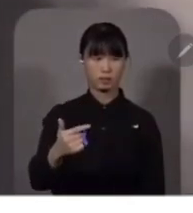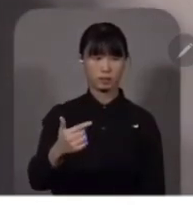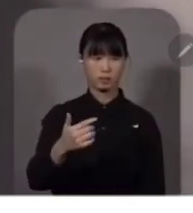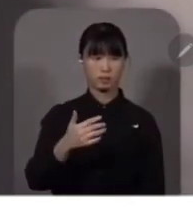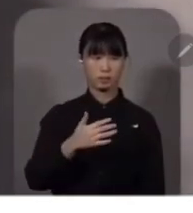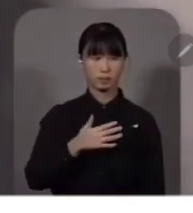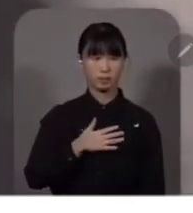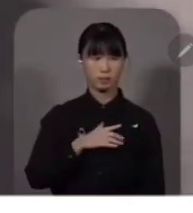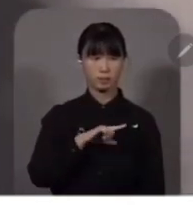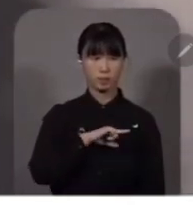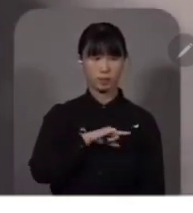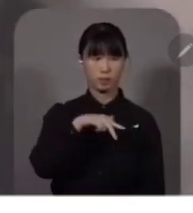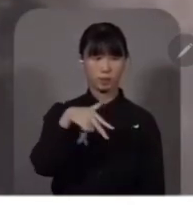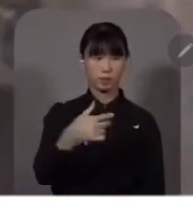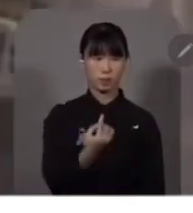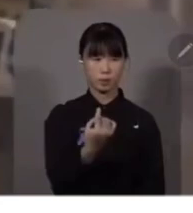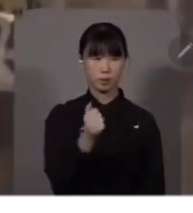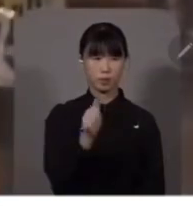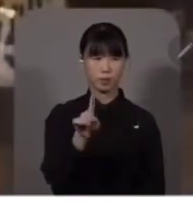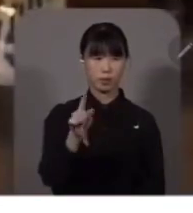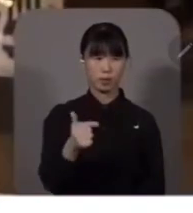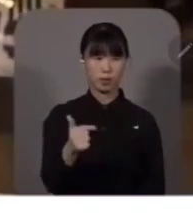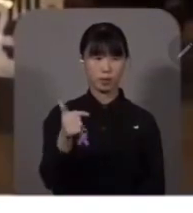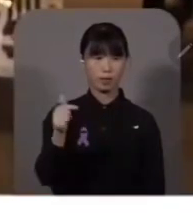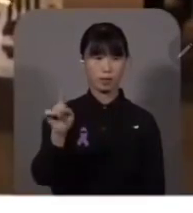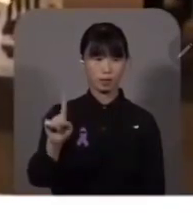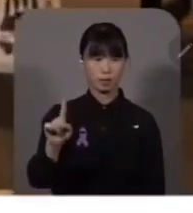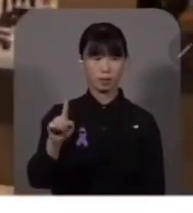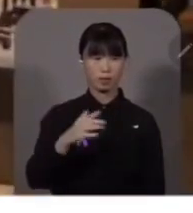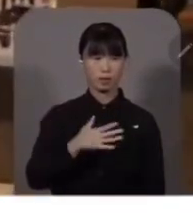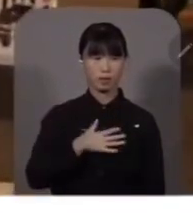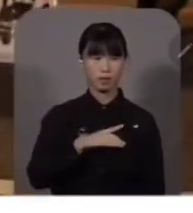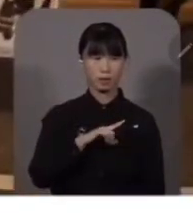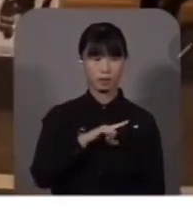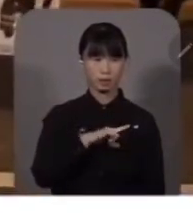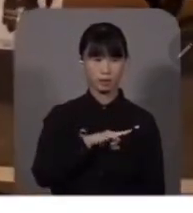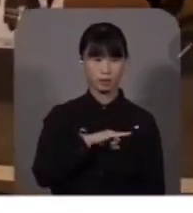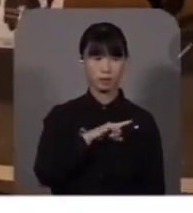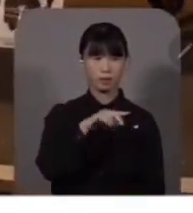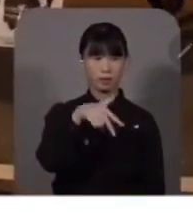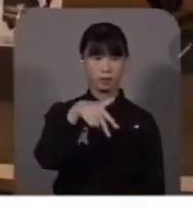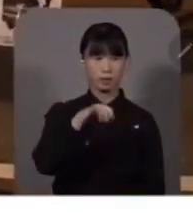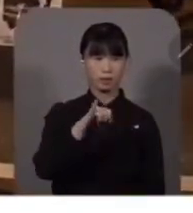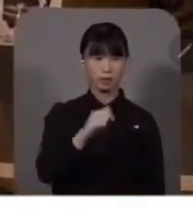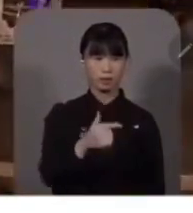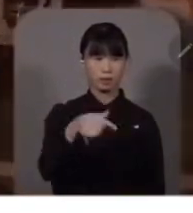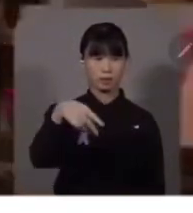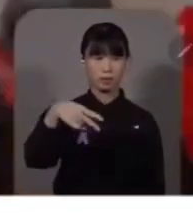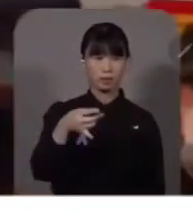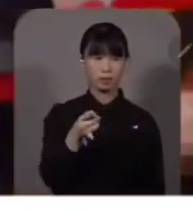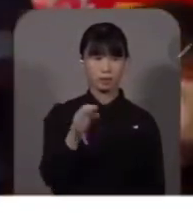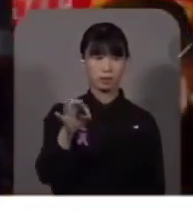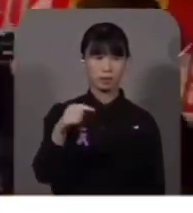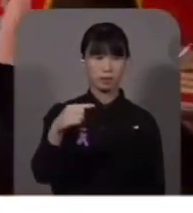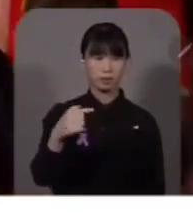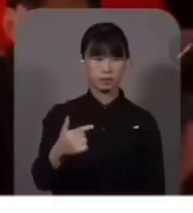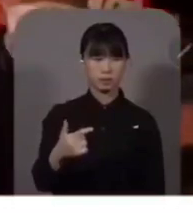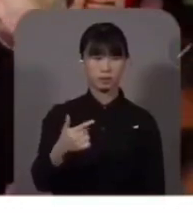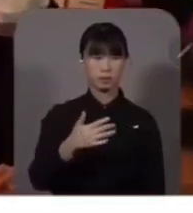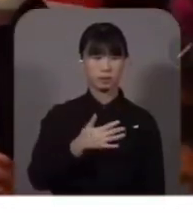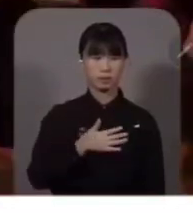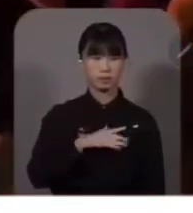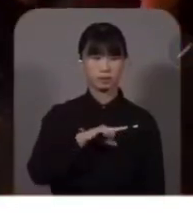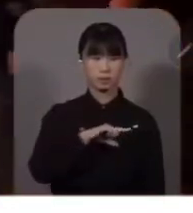내 이름은 조한나. 내 이름은 진세은. 내